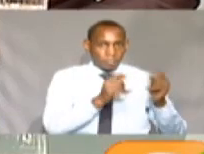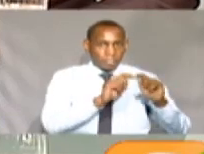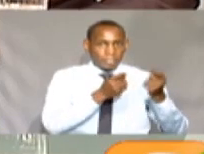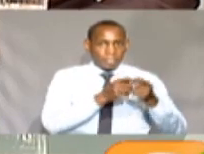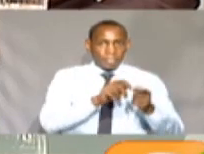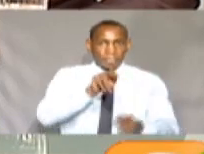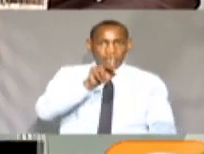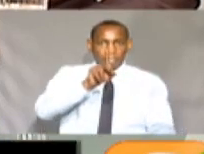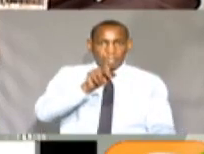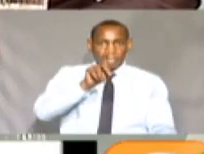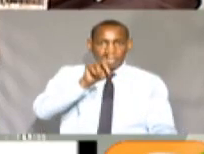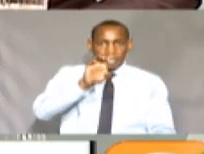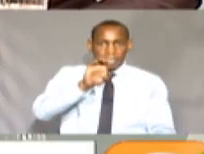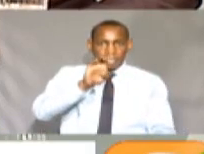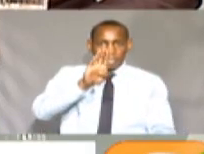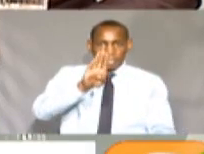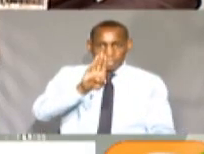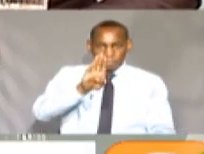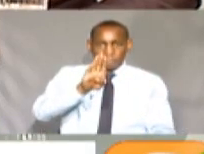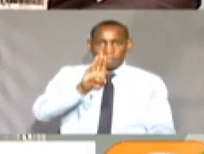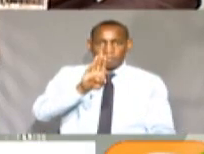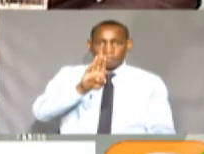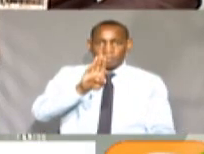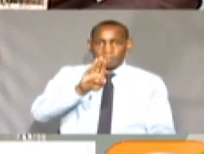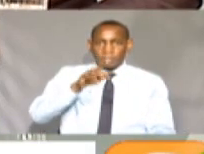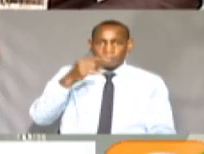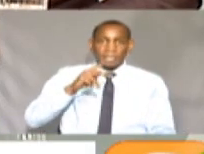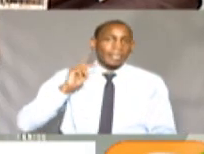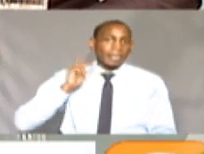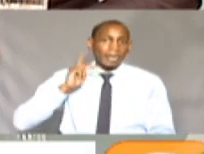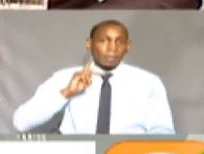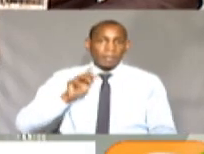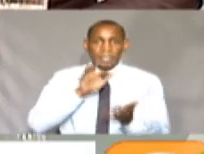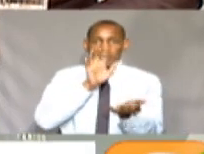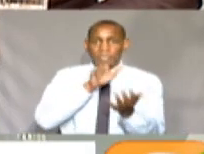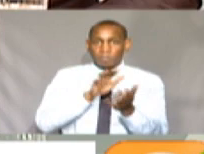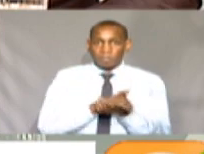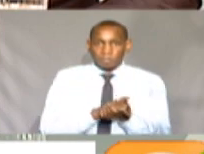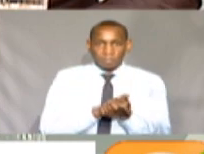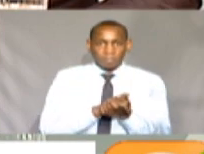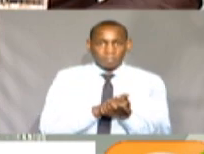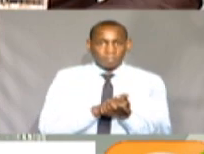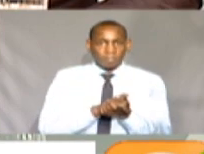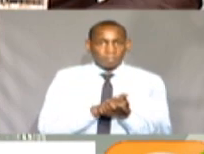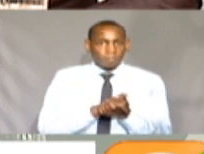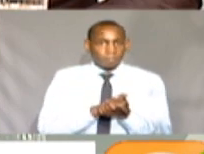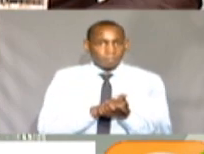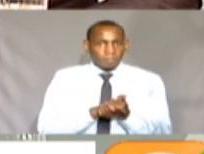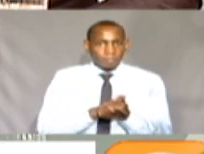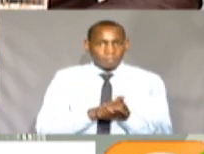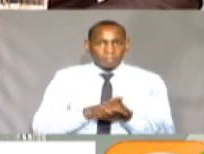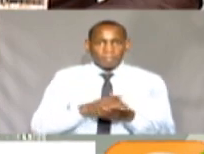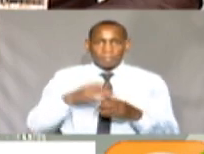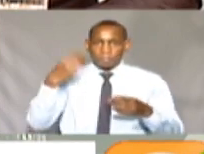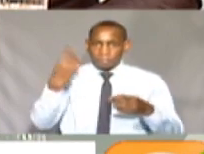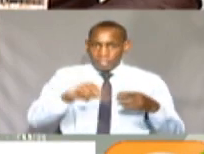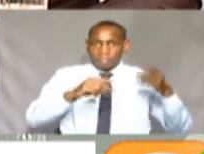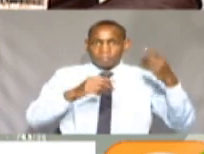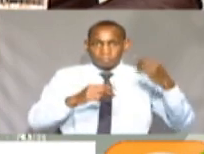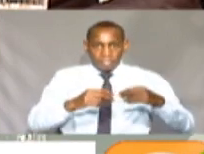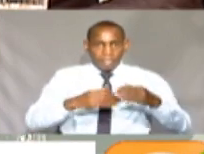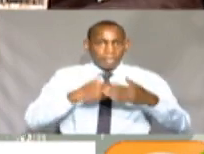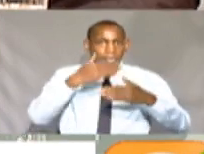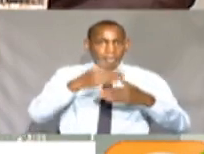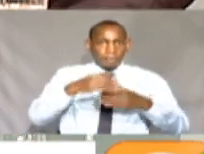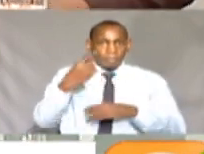Timu ya KCB imeiongerea Kariobangi Sharks, imepatia Kariobangi Sharks masaibu ya msimu huu